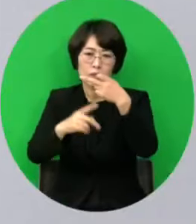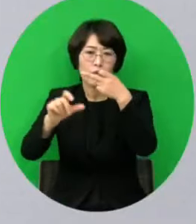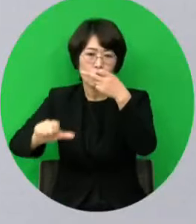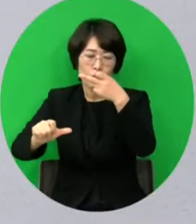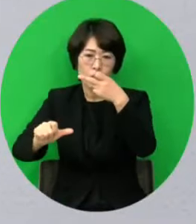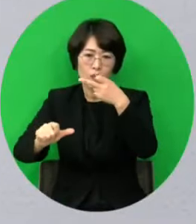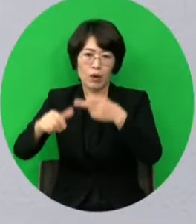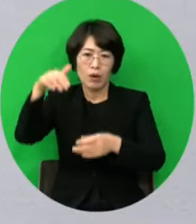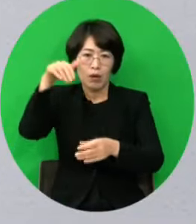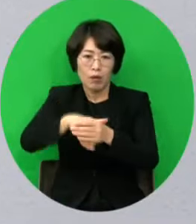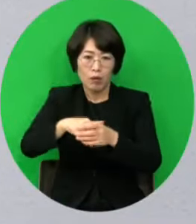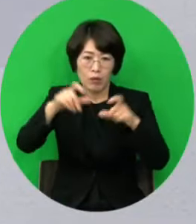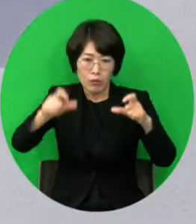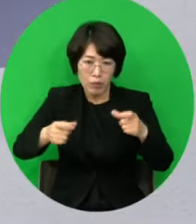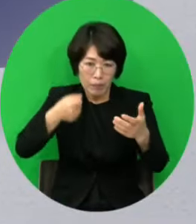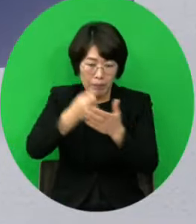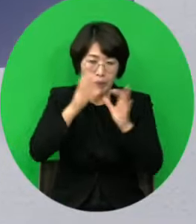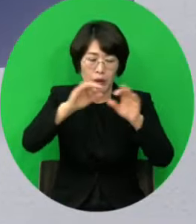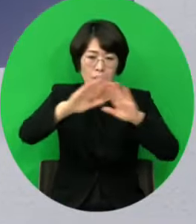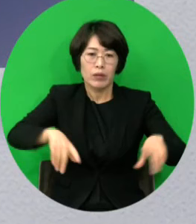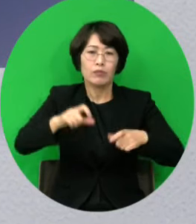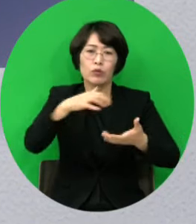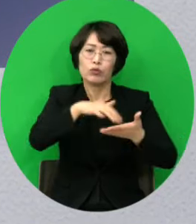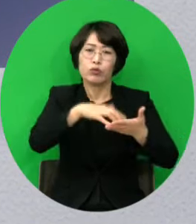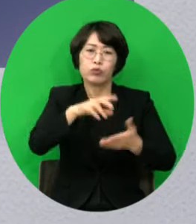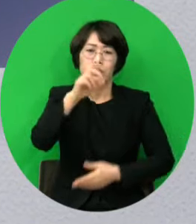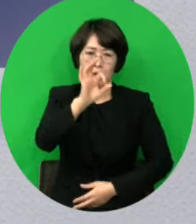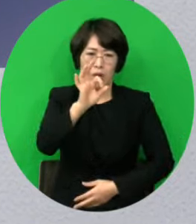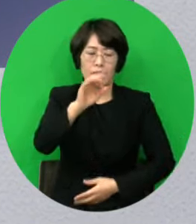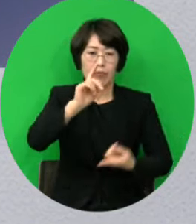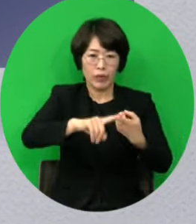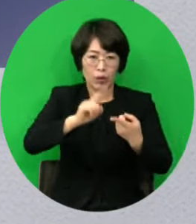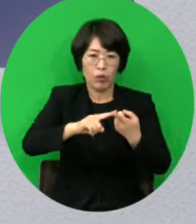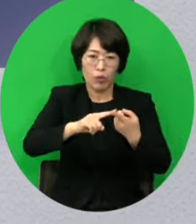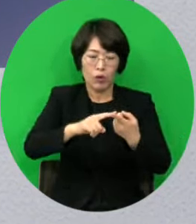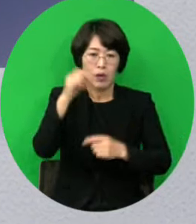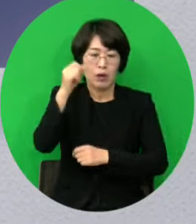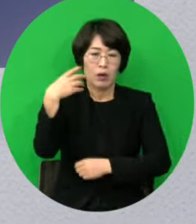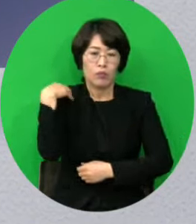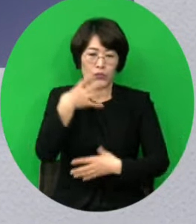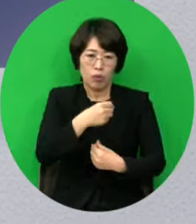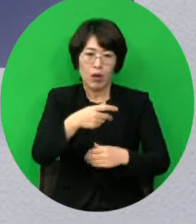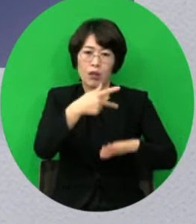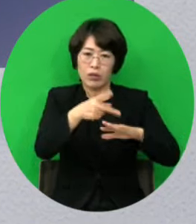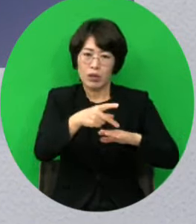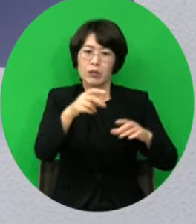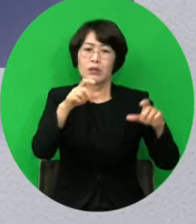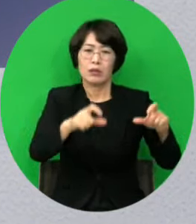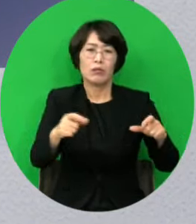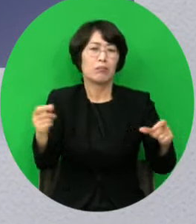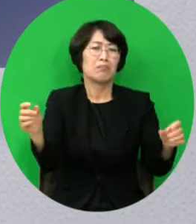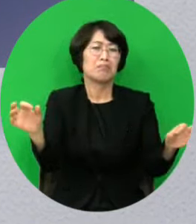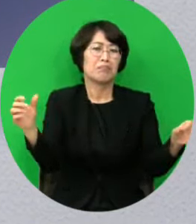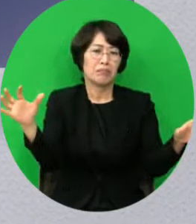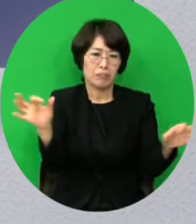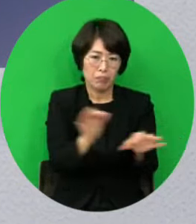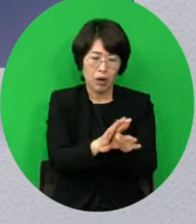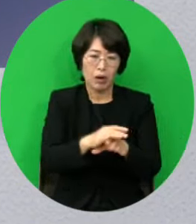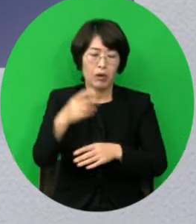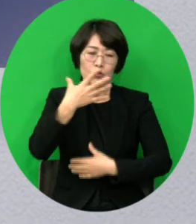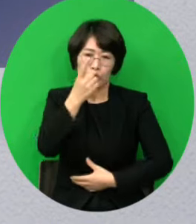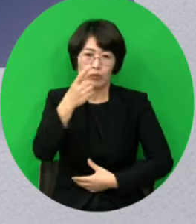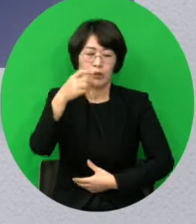관이 정을 구 는개 그대로지만 무신 선거구가 없어지고 순천시